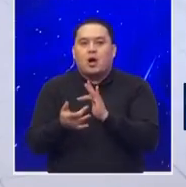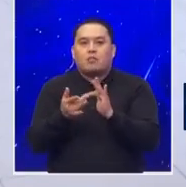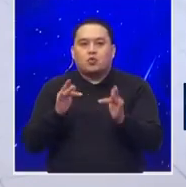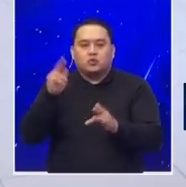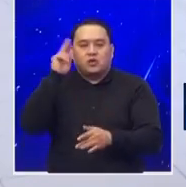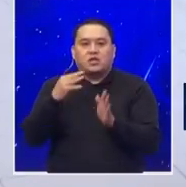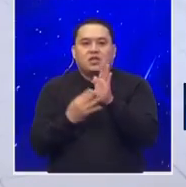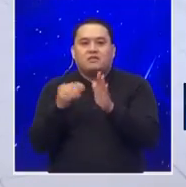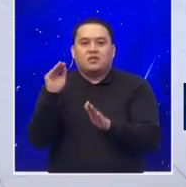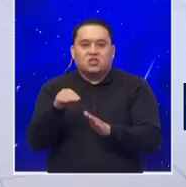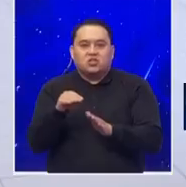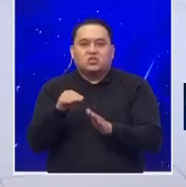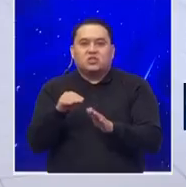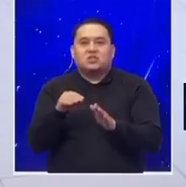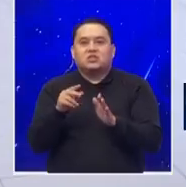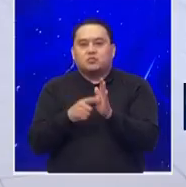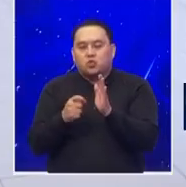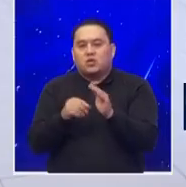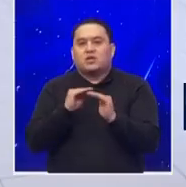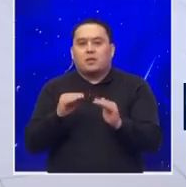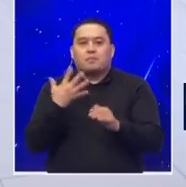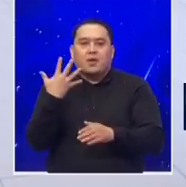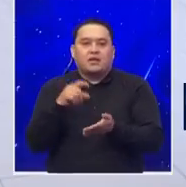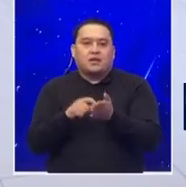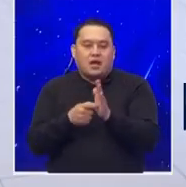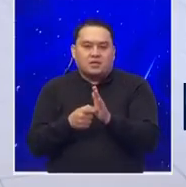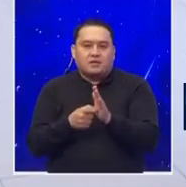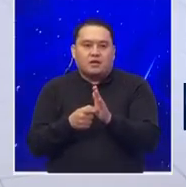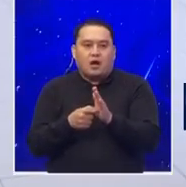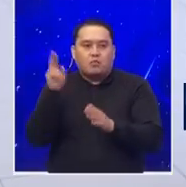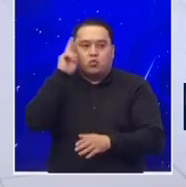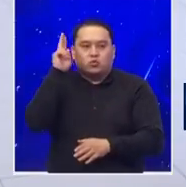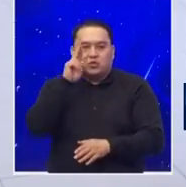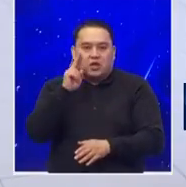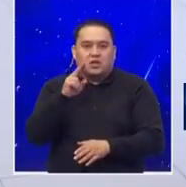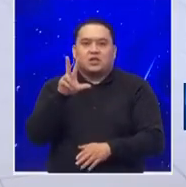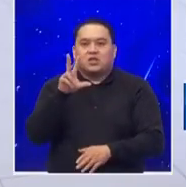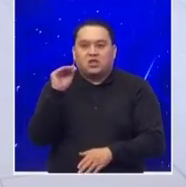обучение 9790 детей. В 5 классах на офлайн обучение пойдут